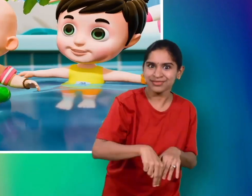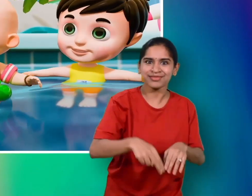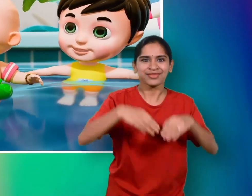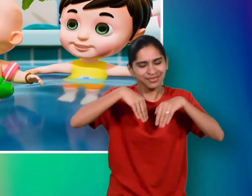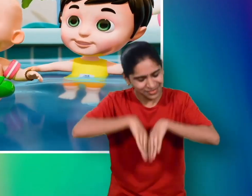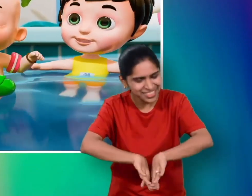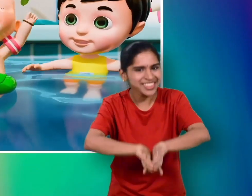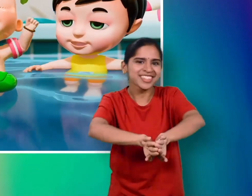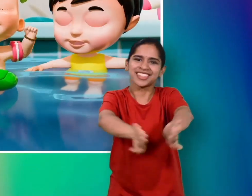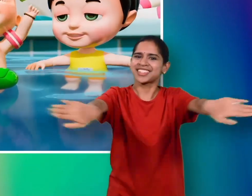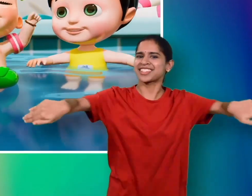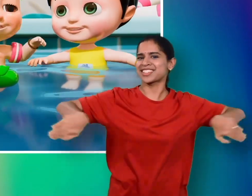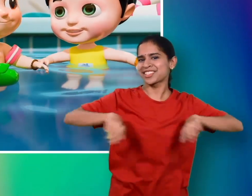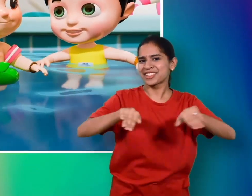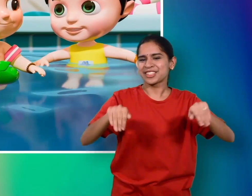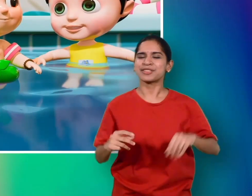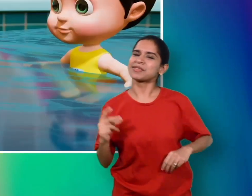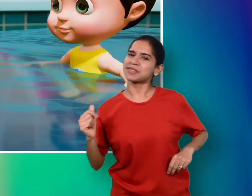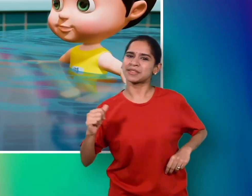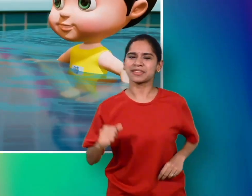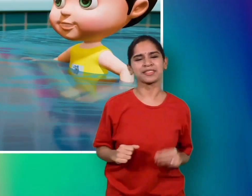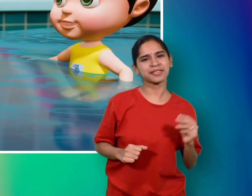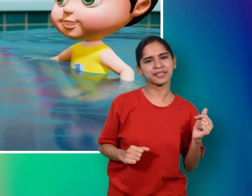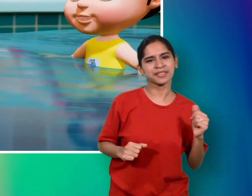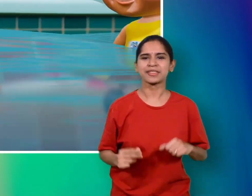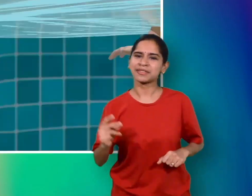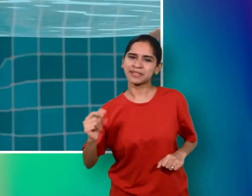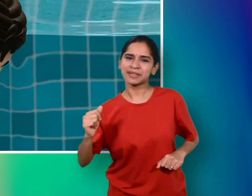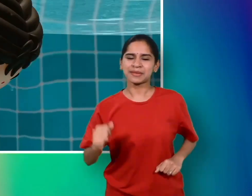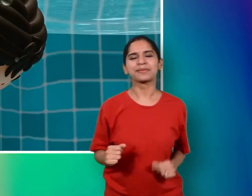पानी में फिर जाएगा।